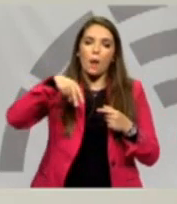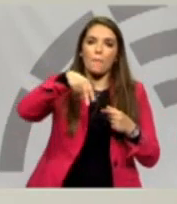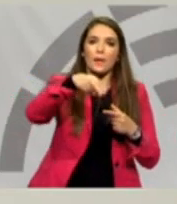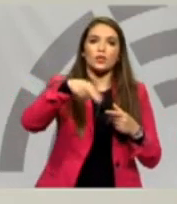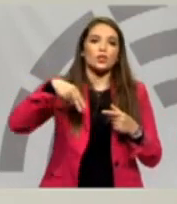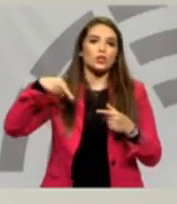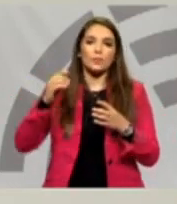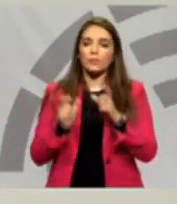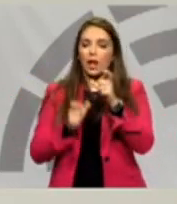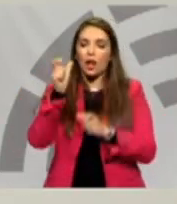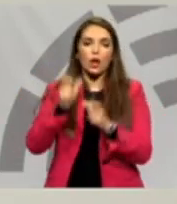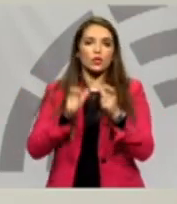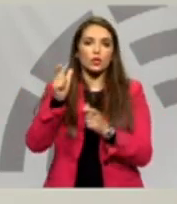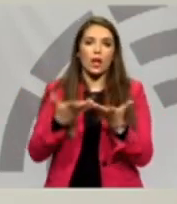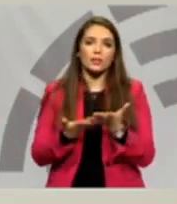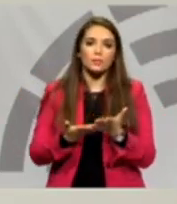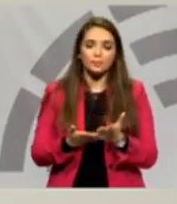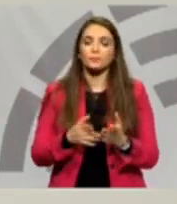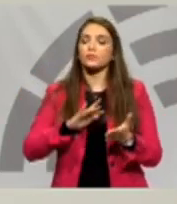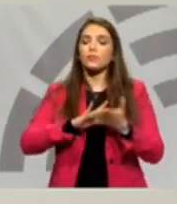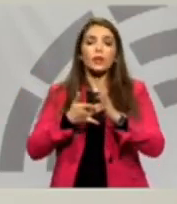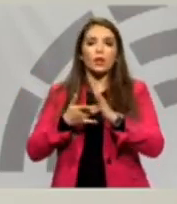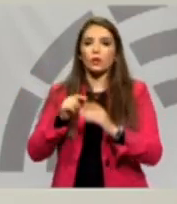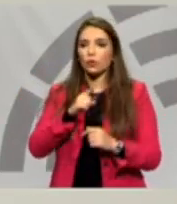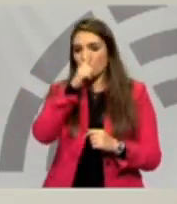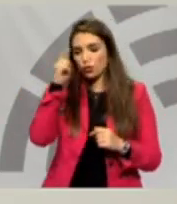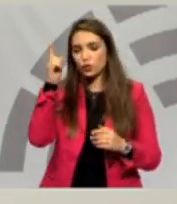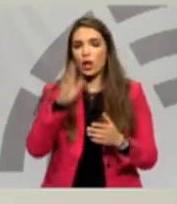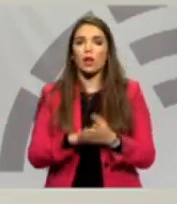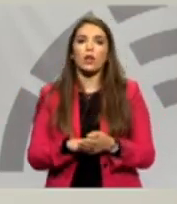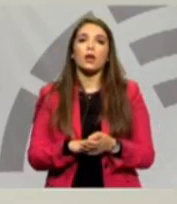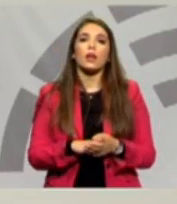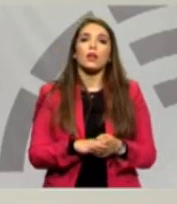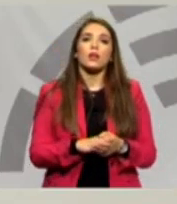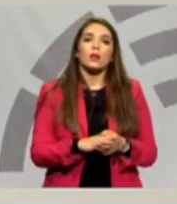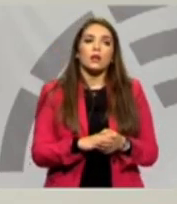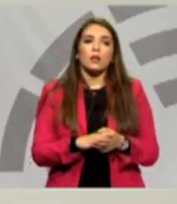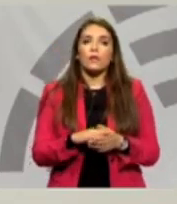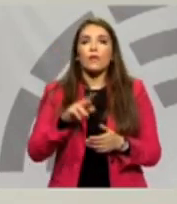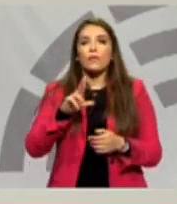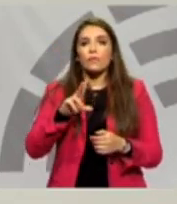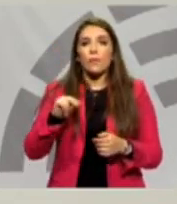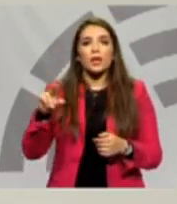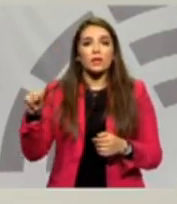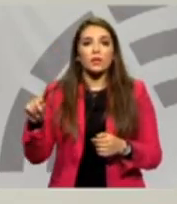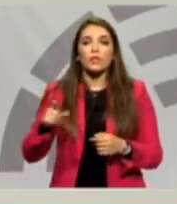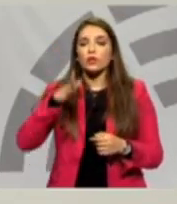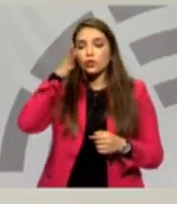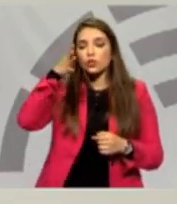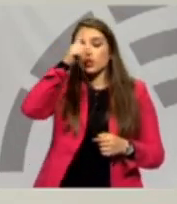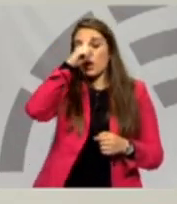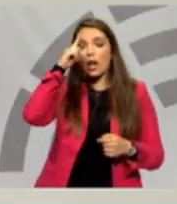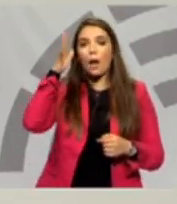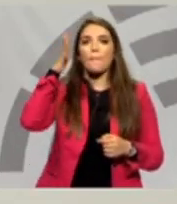التنقل المواطنين للمركب التجاري جديد وهنا الصفاقسيه المركب التجاري وكيف كيف عليك مش في فتره قادمه